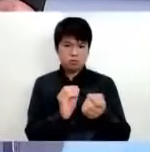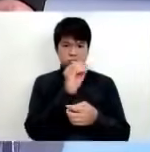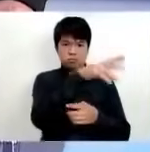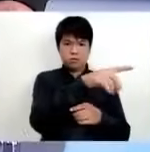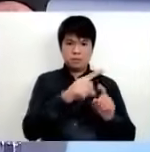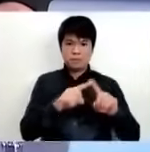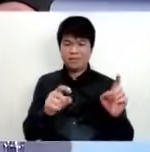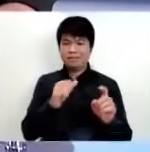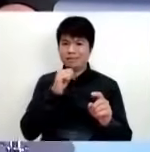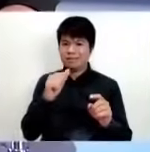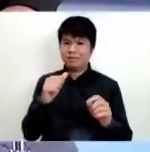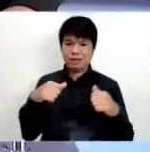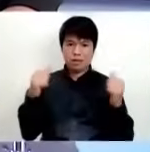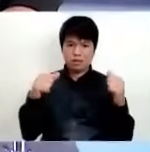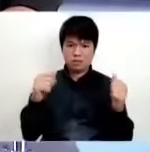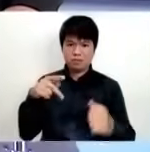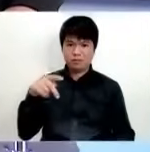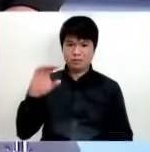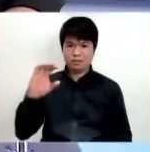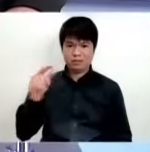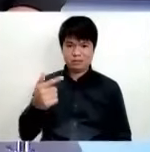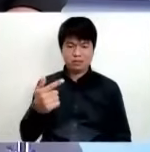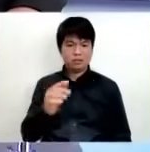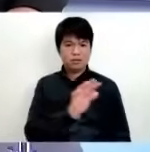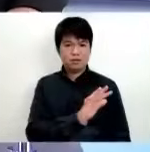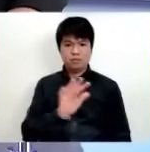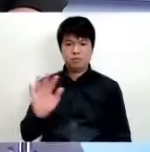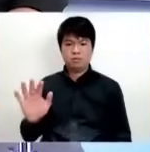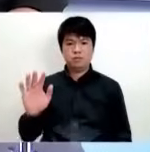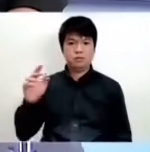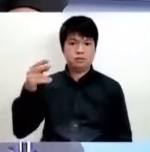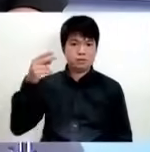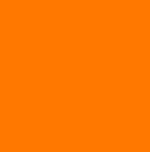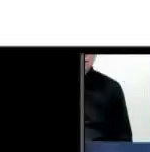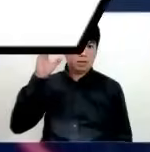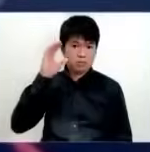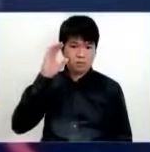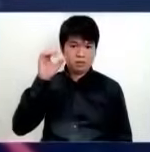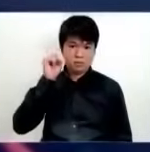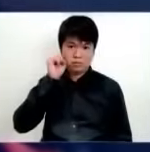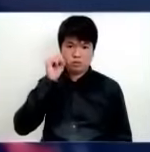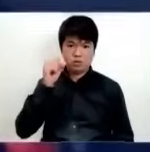Philippine Coast Guard. Nasa front line ng balitang yan, si Camille Samonte.